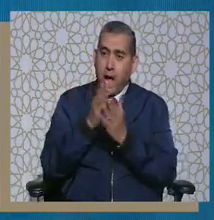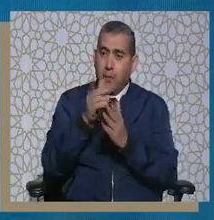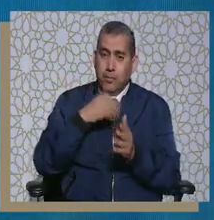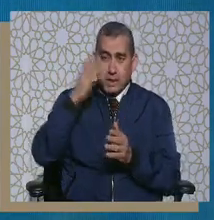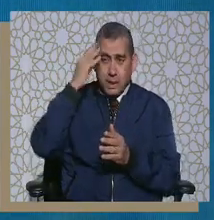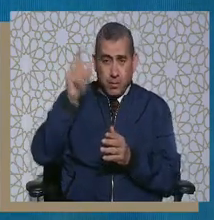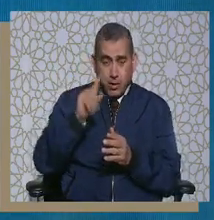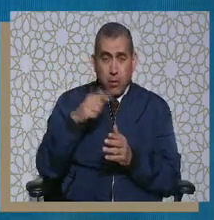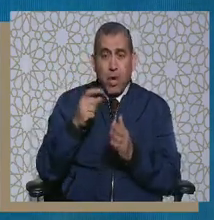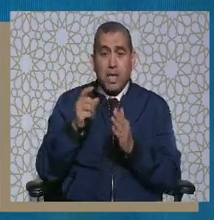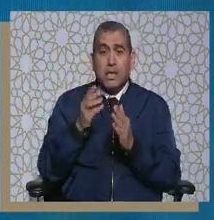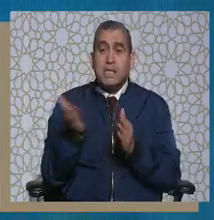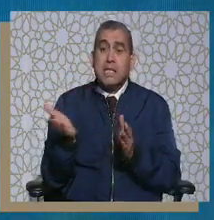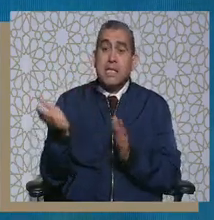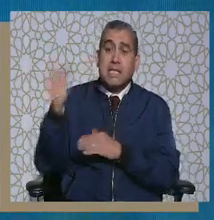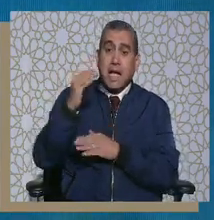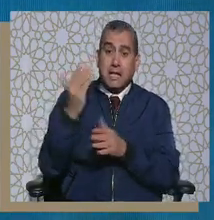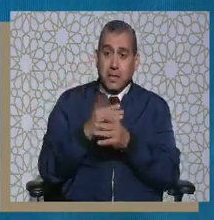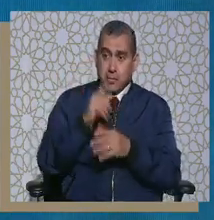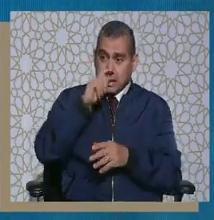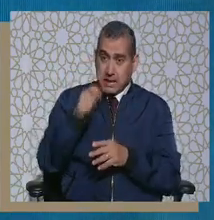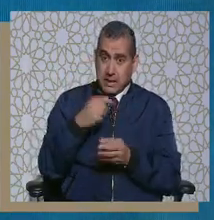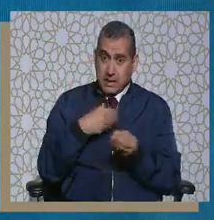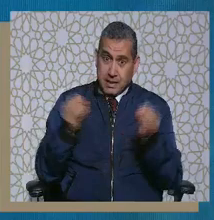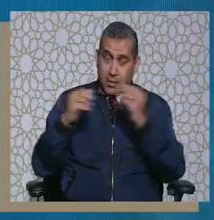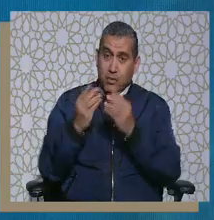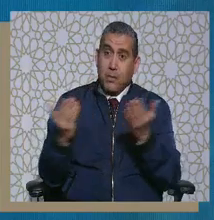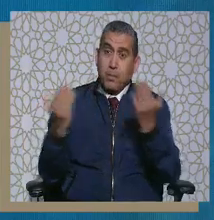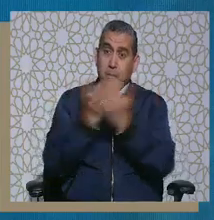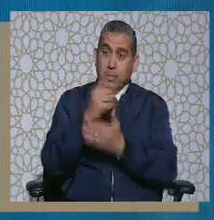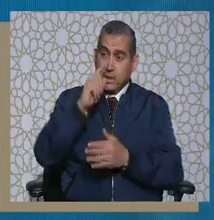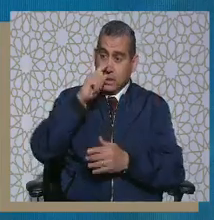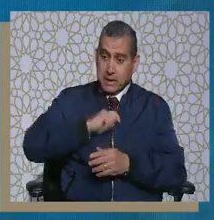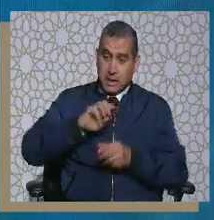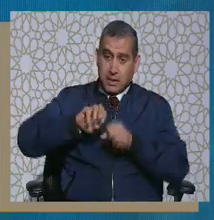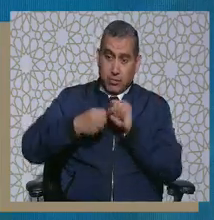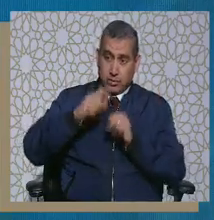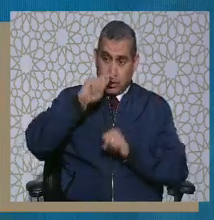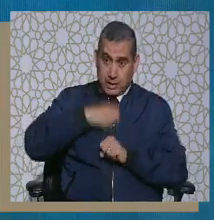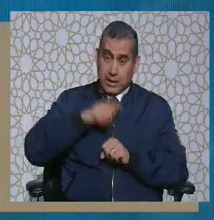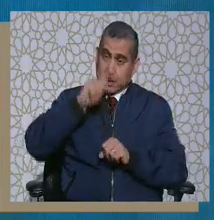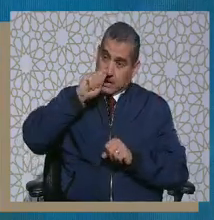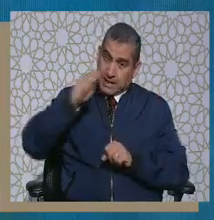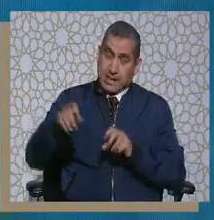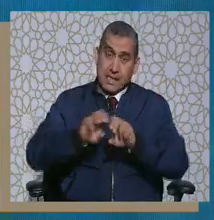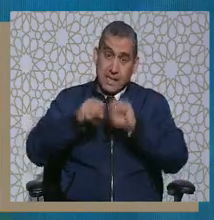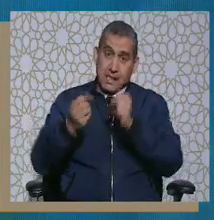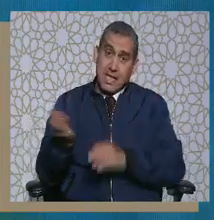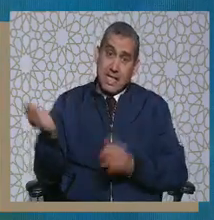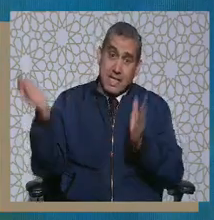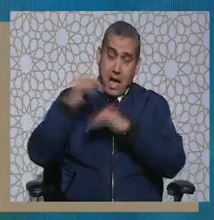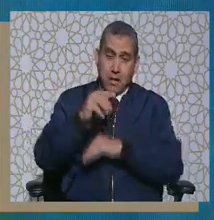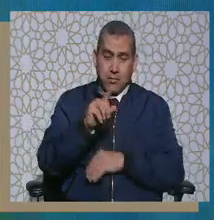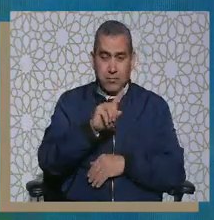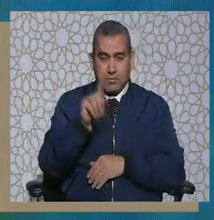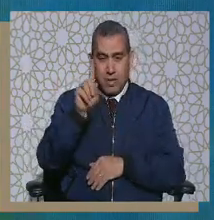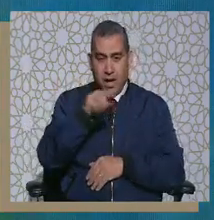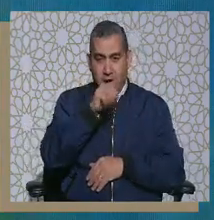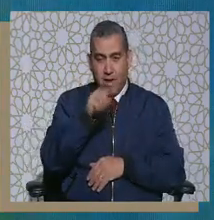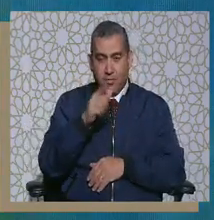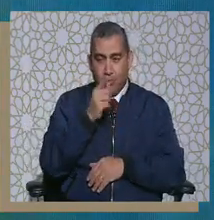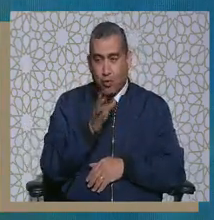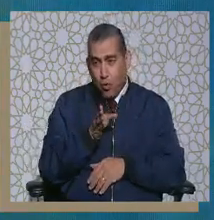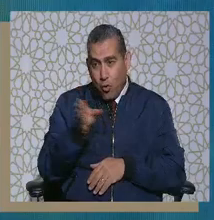اخدت حقك زياده عن كده عشان تعوض الكسره اللي هم كسروها لك فتكسر كسره اكتر من يكسر انت